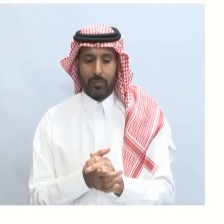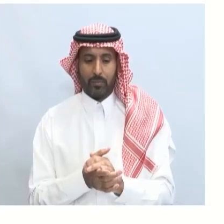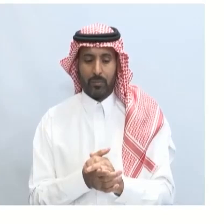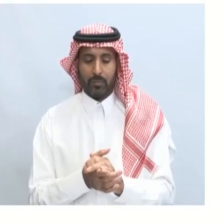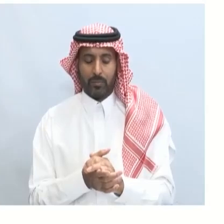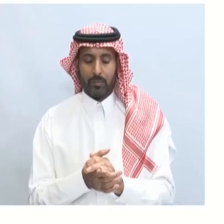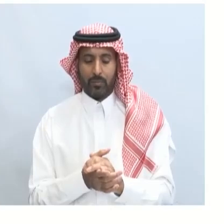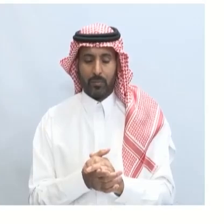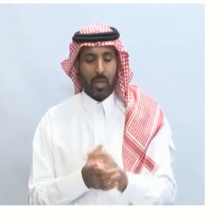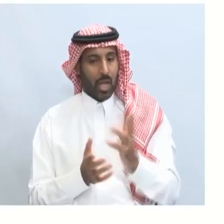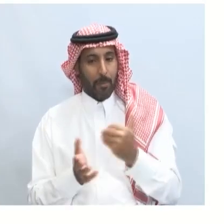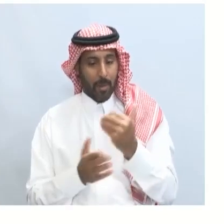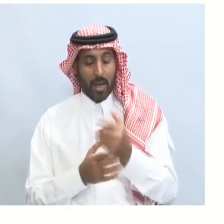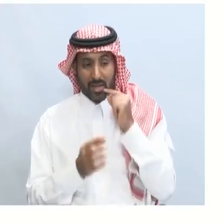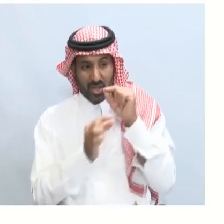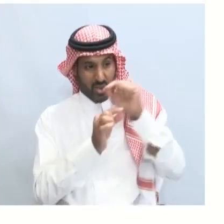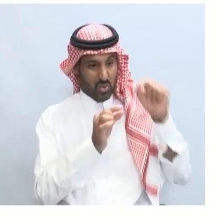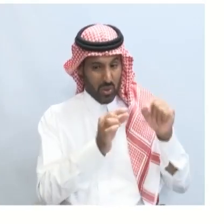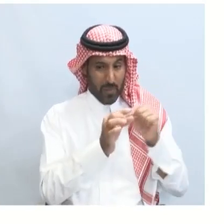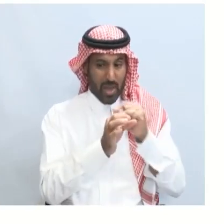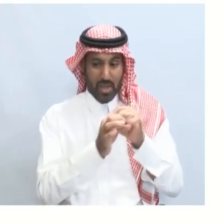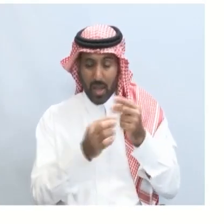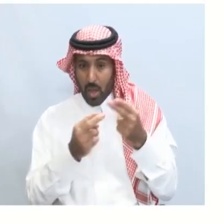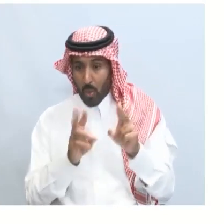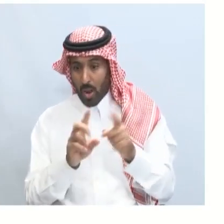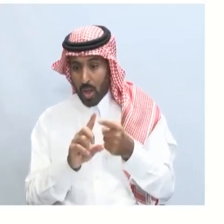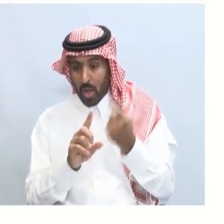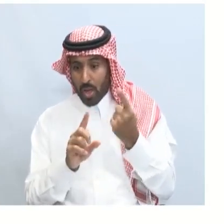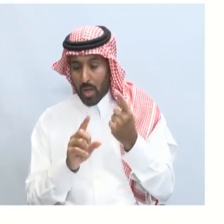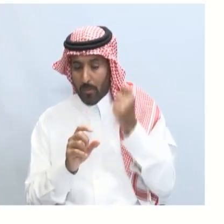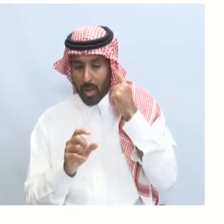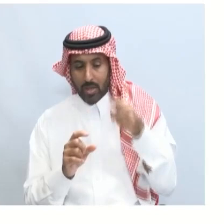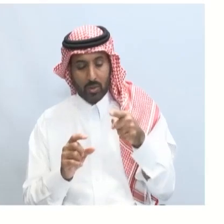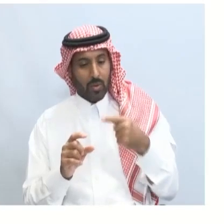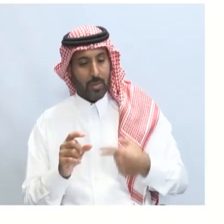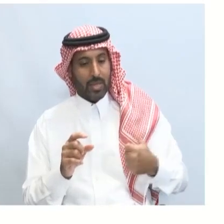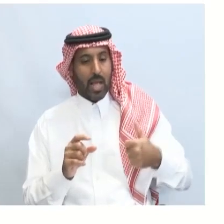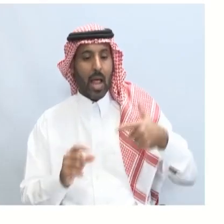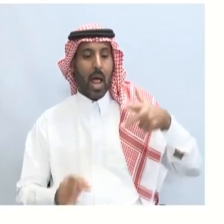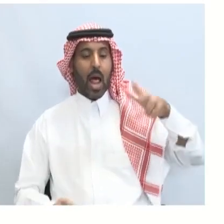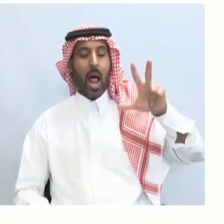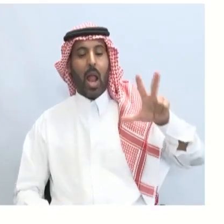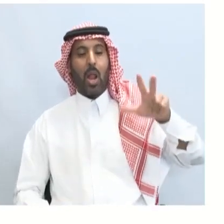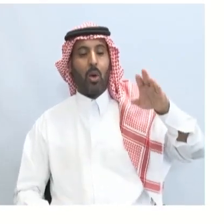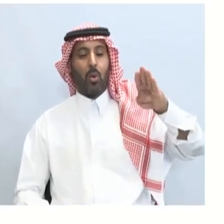الحاليه كما ان الجسيمات الاوليه والتي تعرف باسم الكواركات